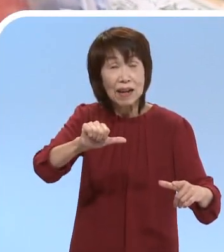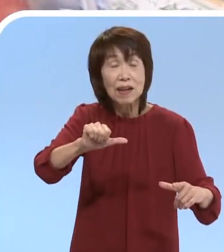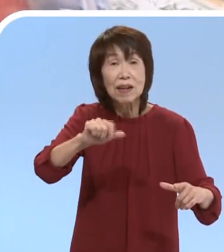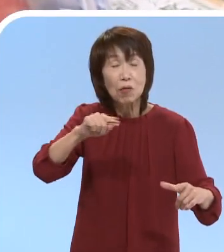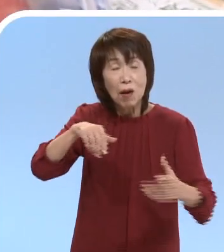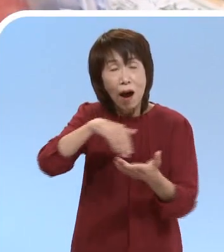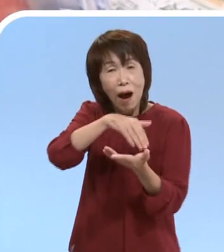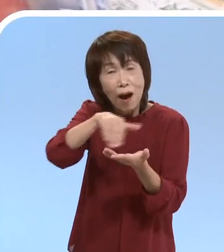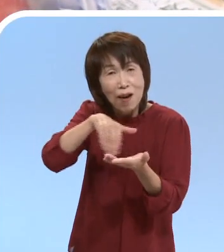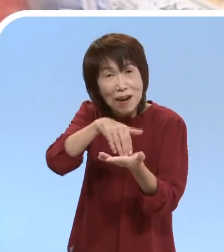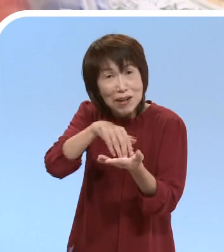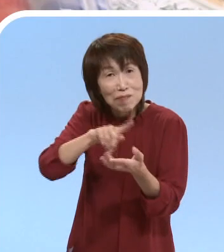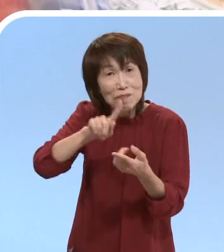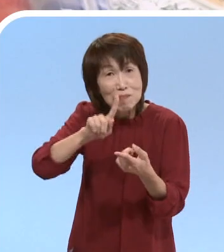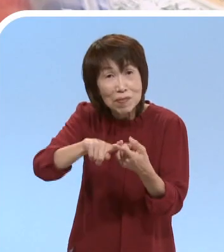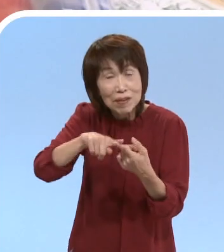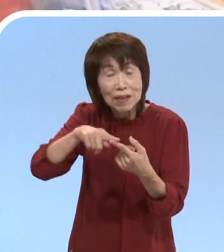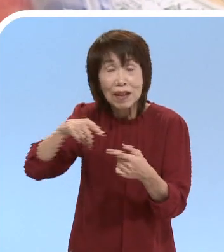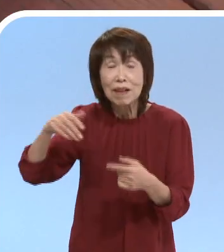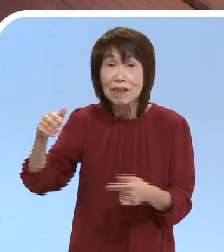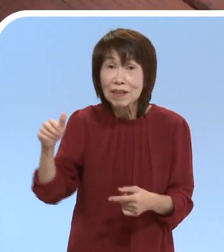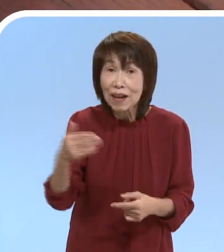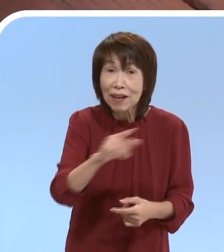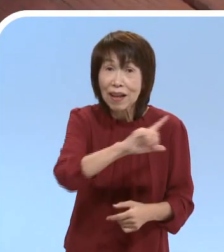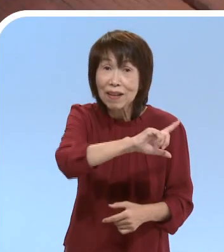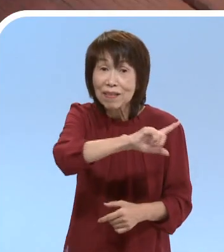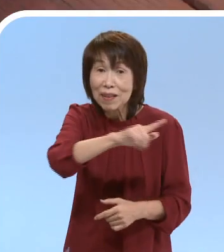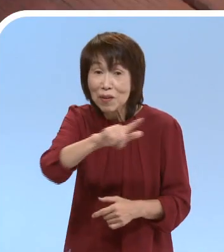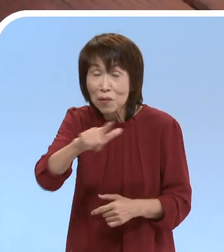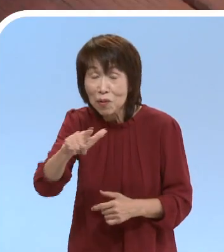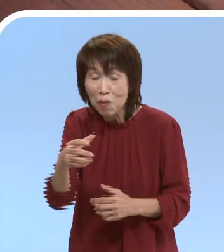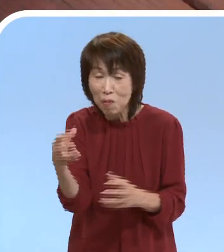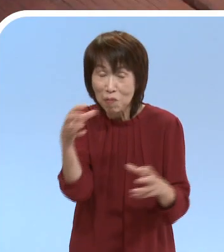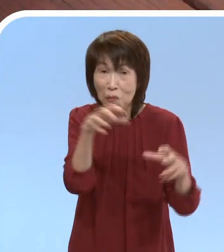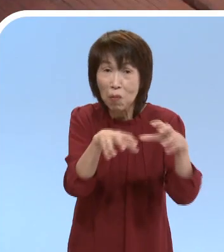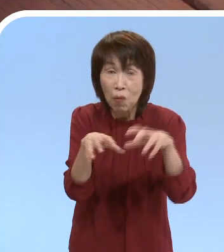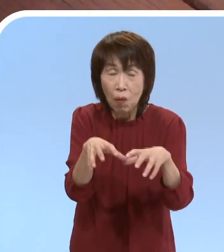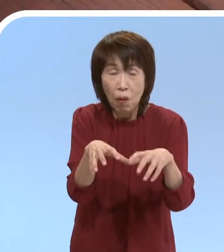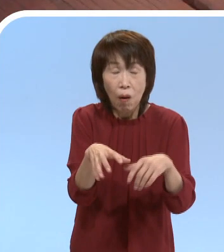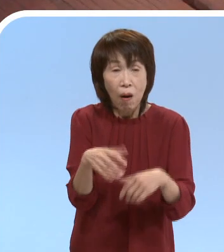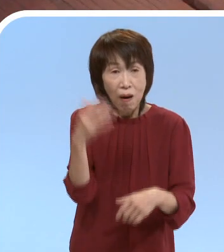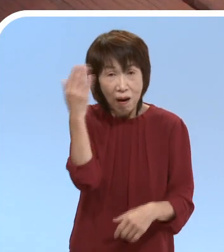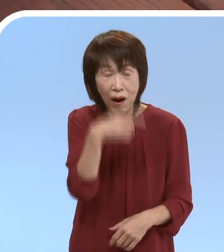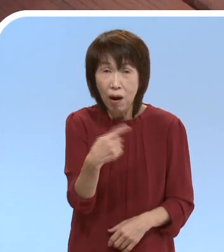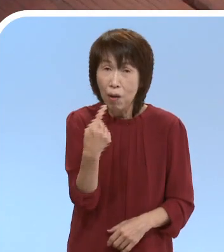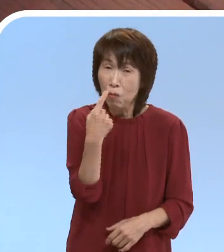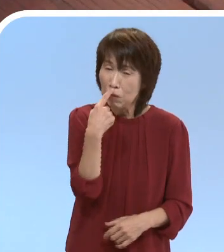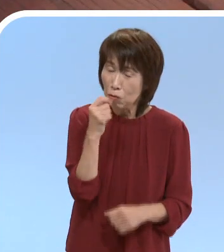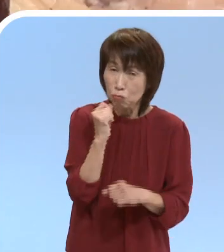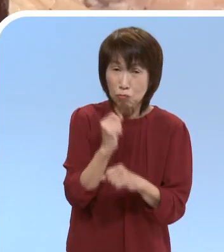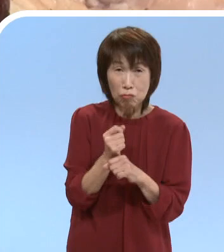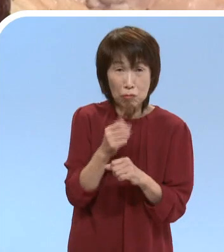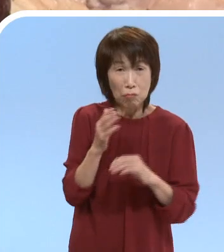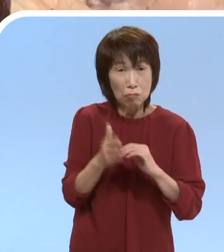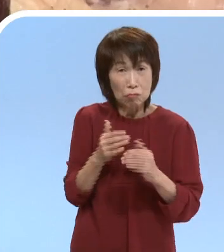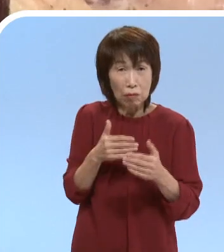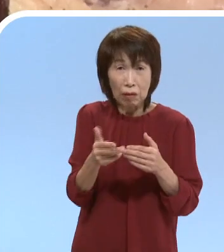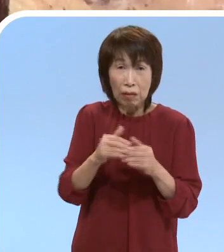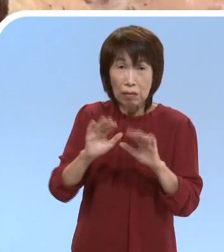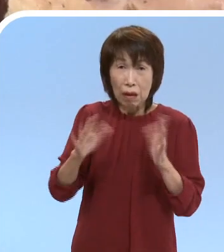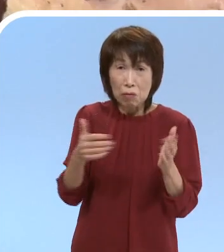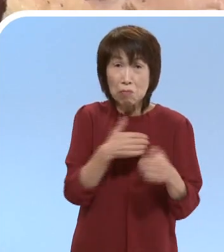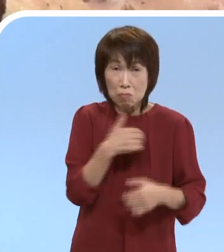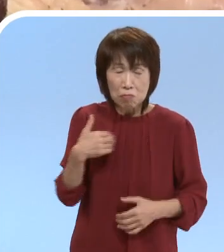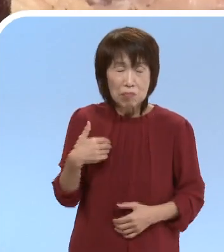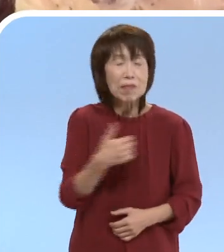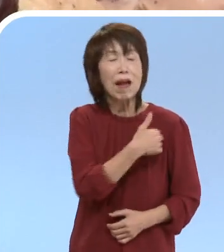しい魚介を使いましたパエリアということで、 おしゃれなねパエリアなんていうお料理作ったことないですけど、こんな初心者でも大丈夫です